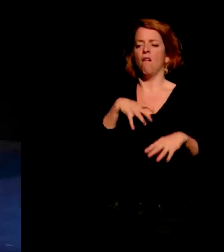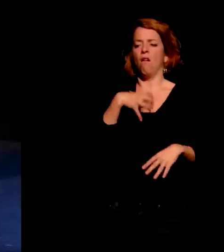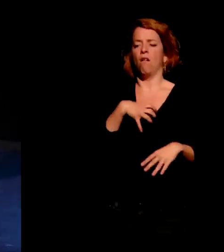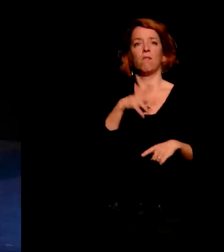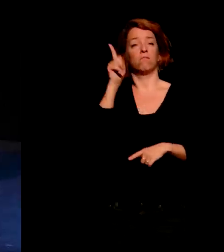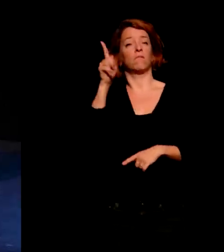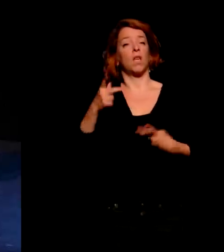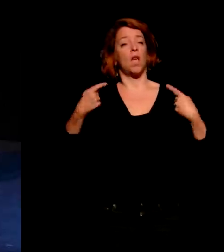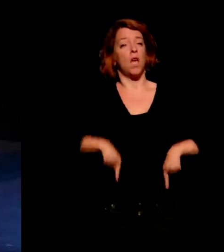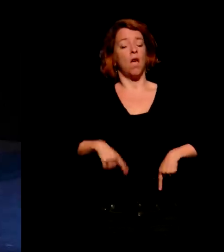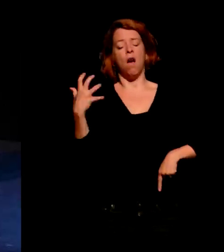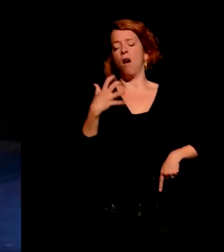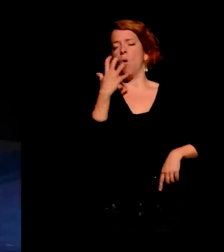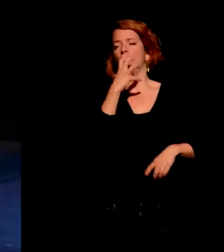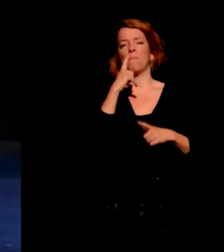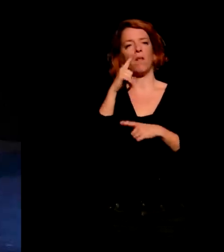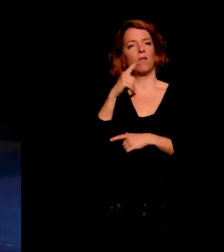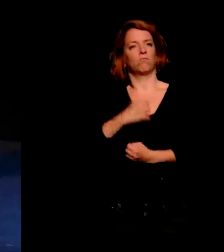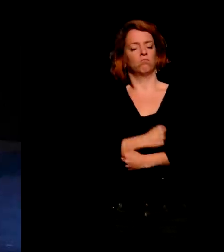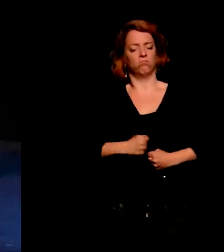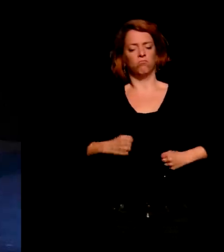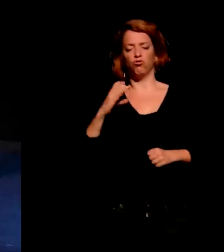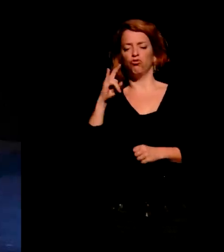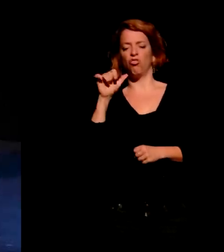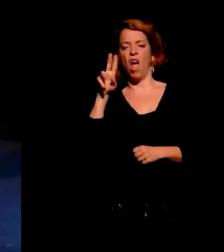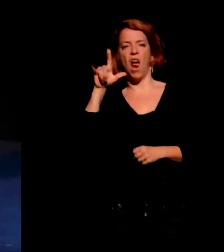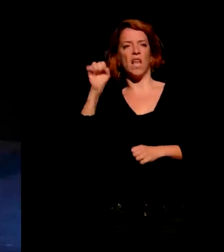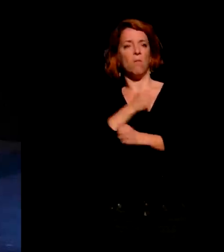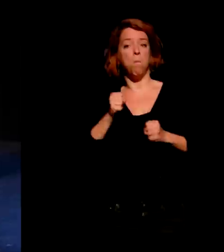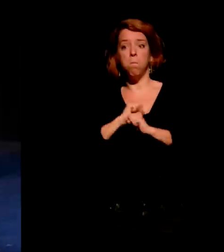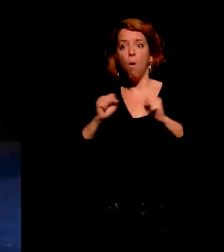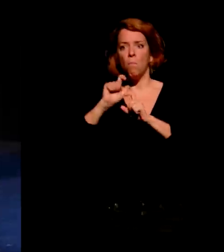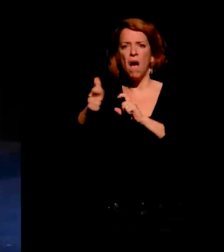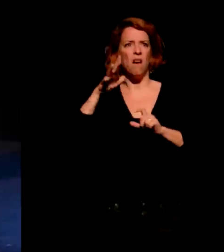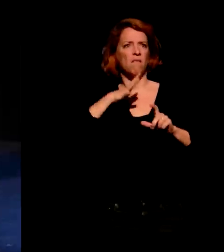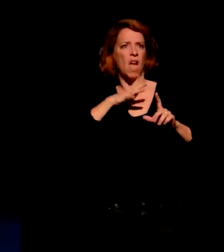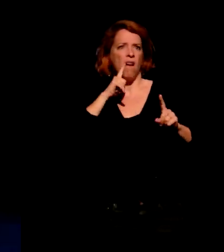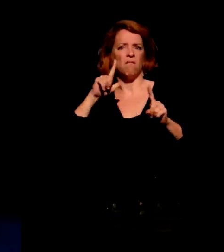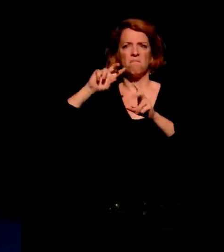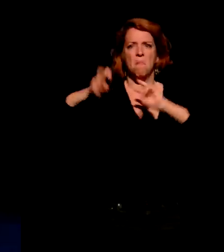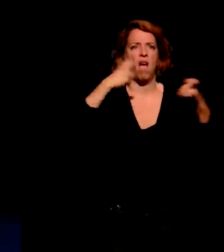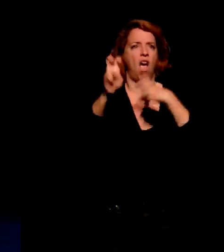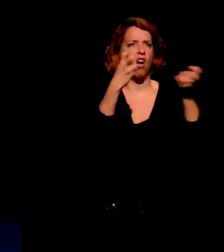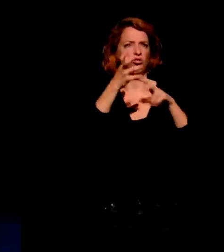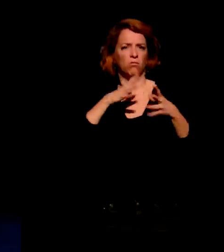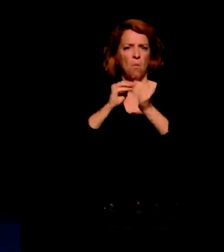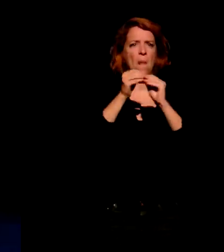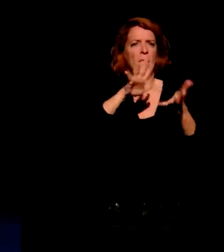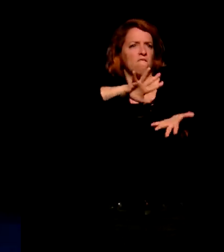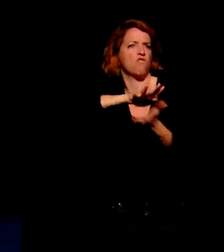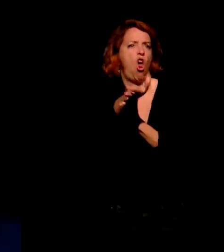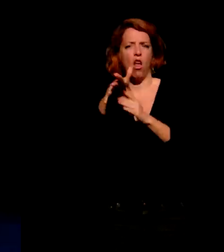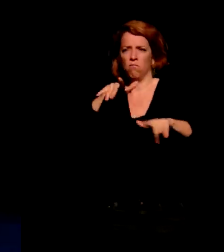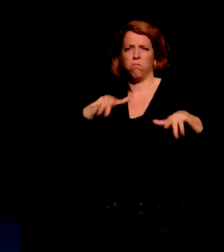l'État se remet à peine des attentats de Charlie Hebdo. Vol en réunion, agression, braquage, tournante sont le quotidien dans ces quartiers où les